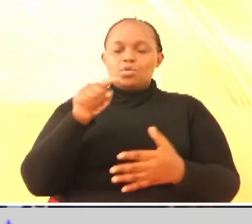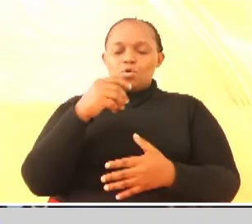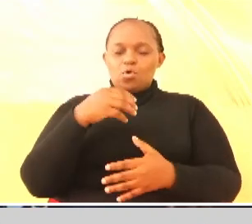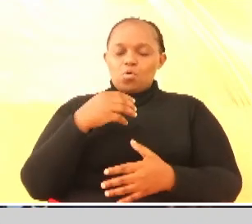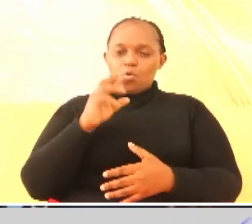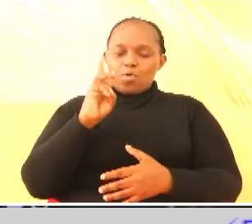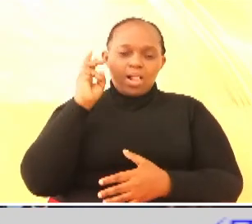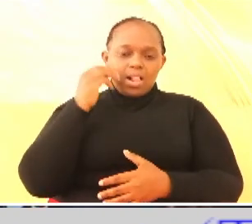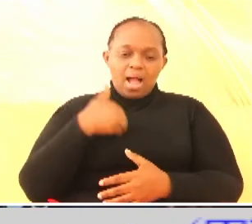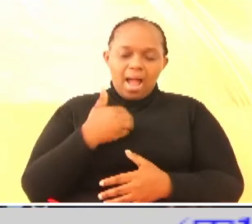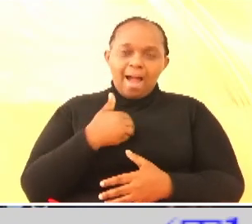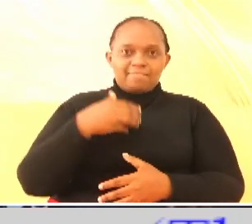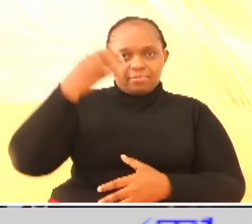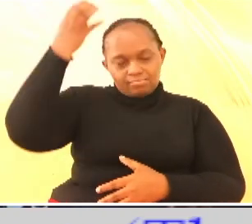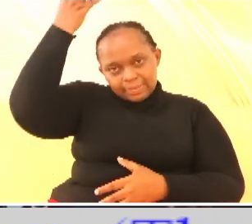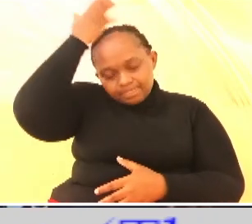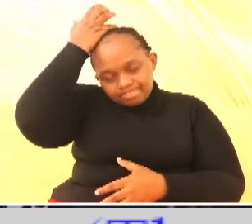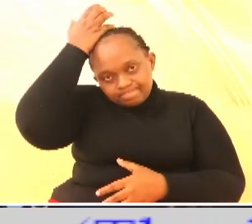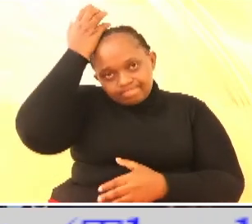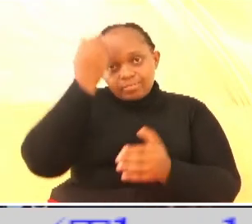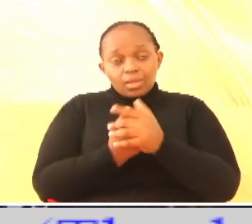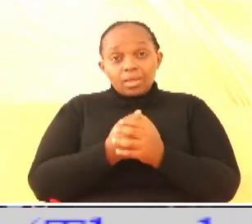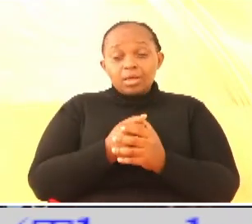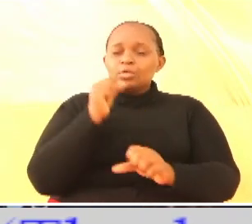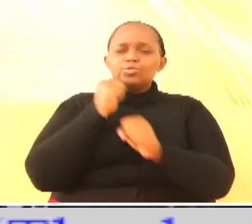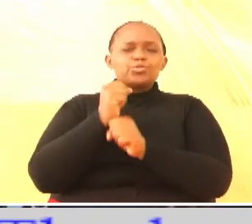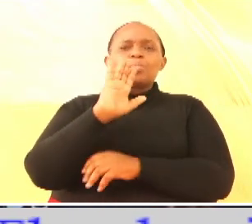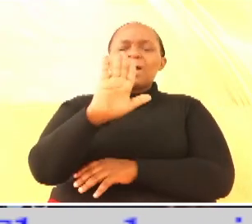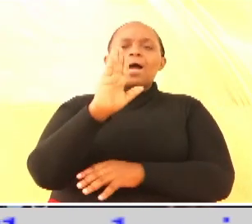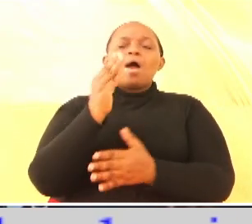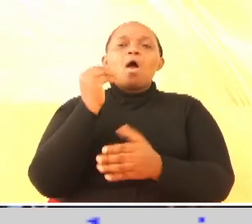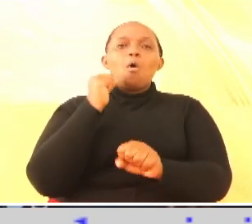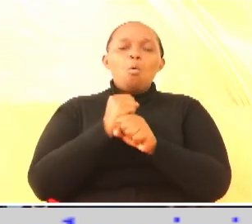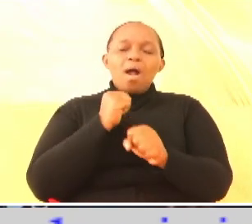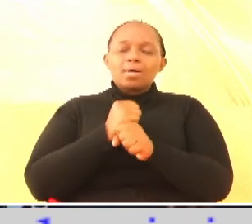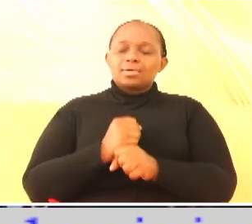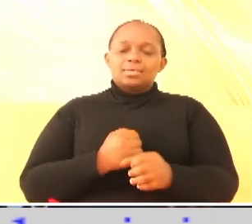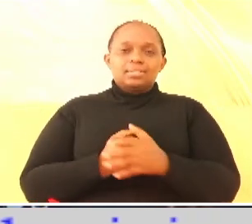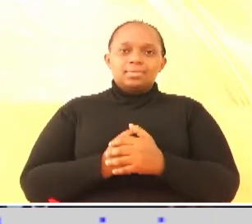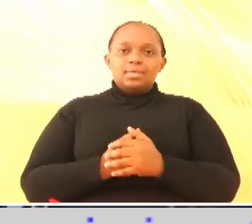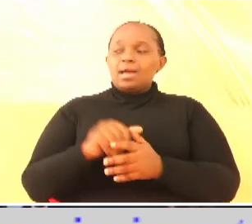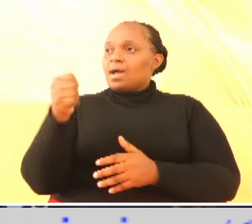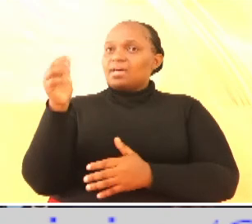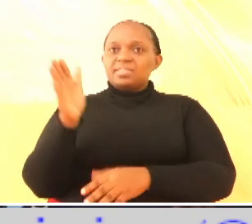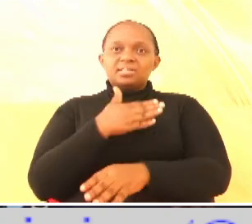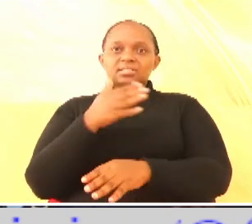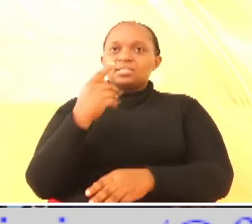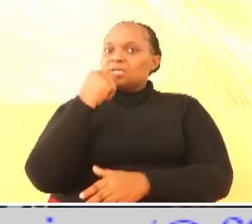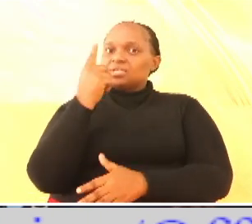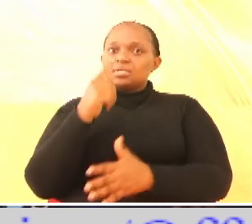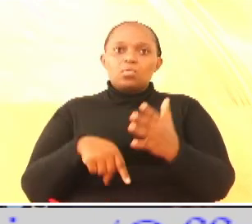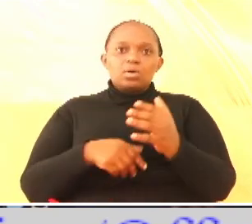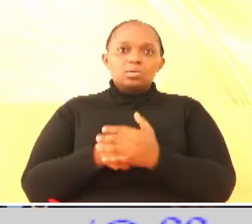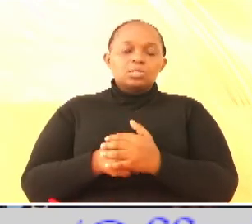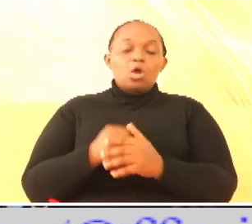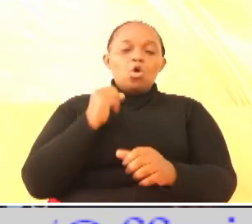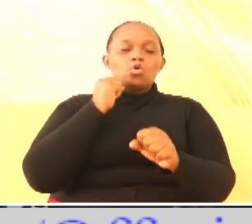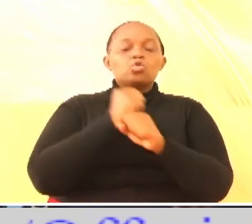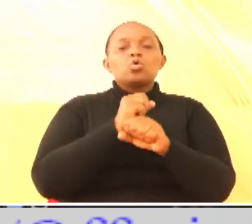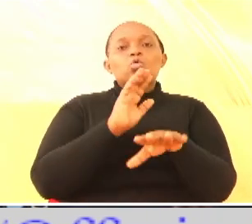tutavikwa. Fanya kazi yako. Mwibaji kutoka Tanzania akasema, tenda wema, nenda zako.